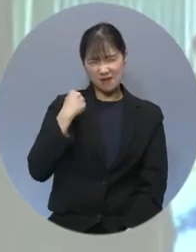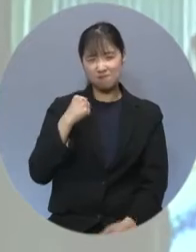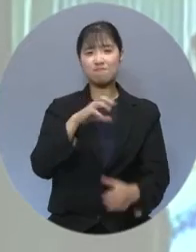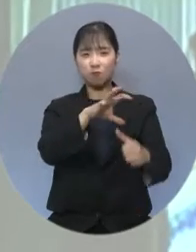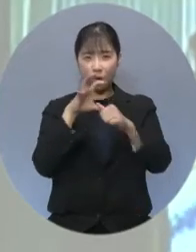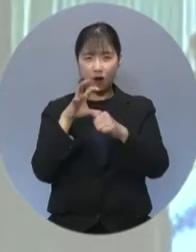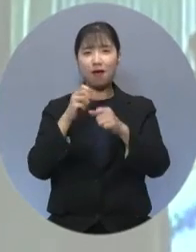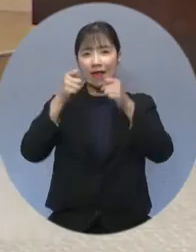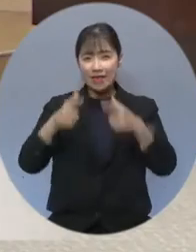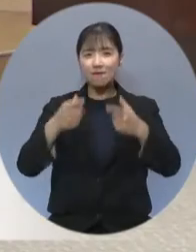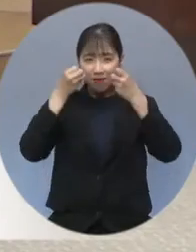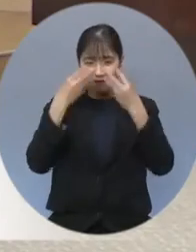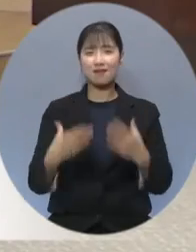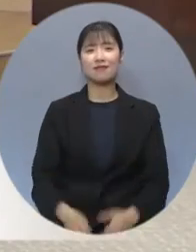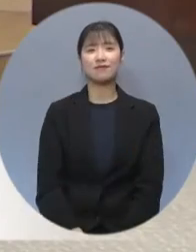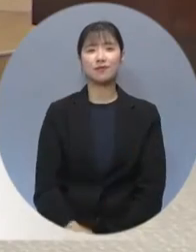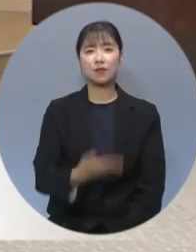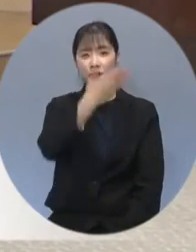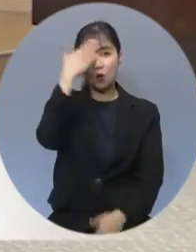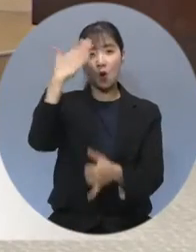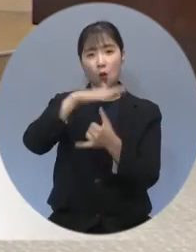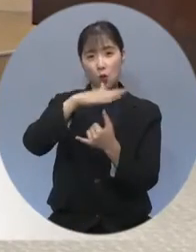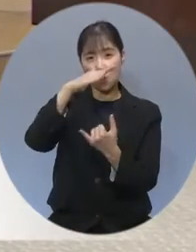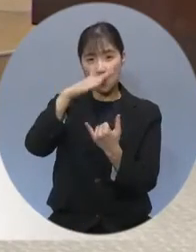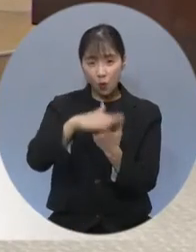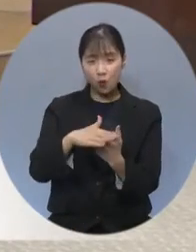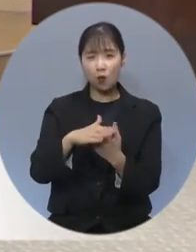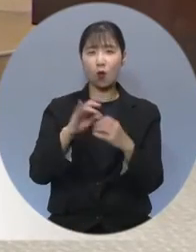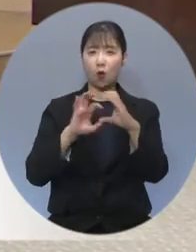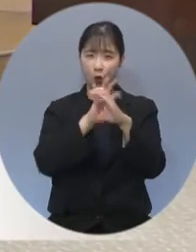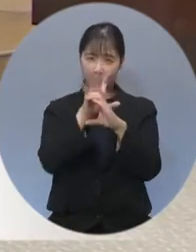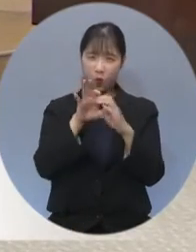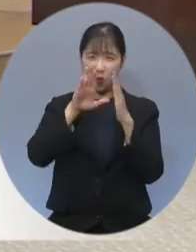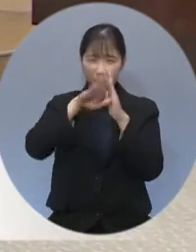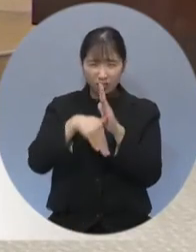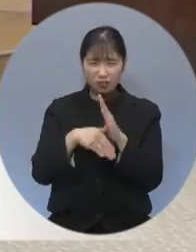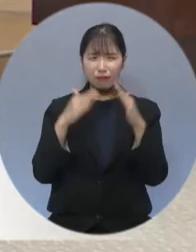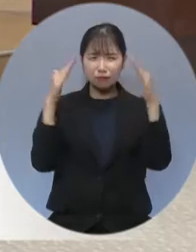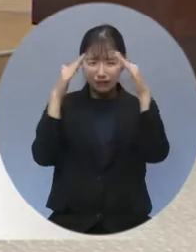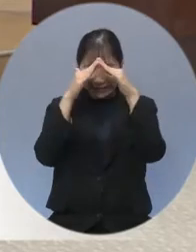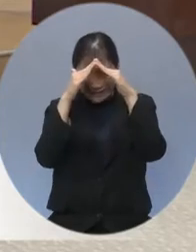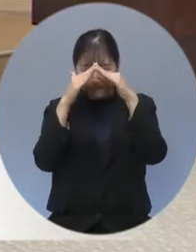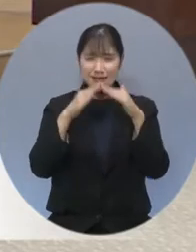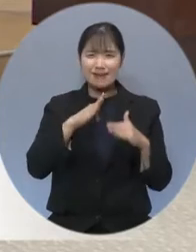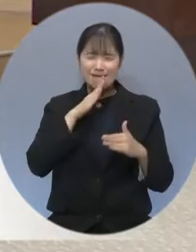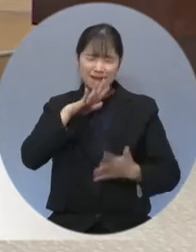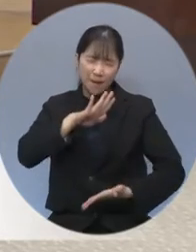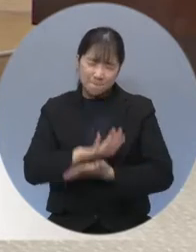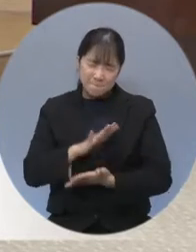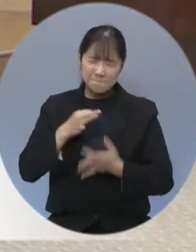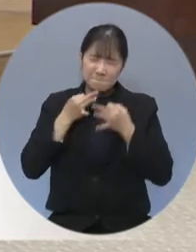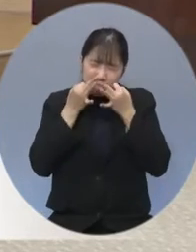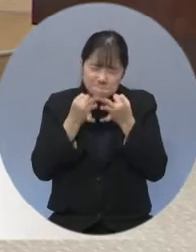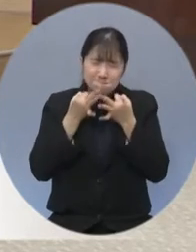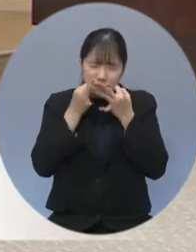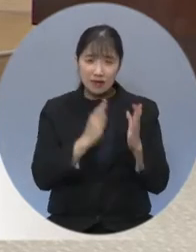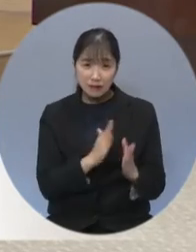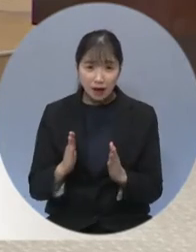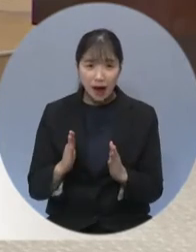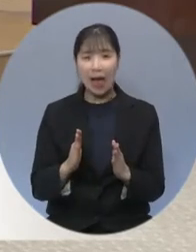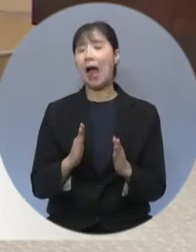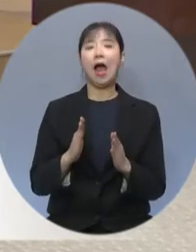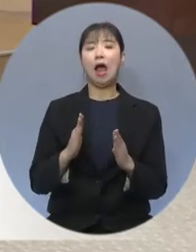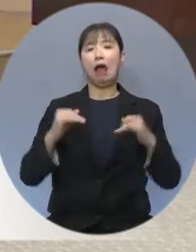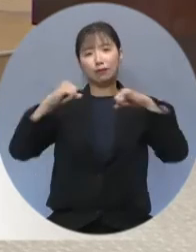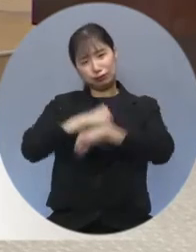기회를 열었습니다. 청소년들이 이런 코로나 시대에 집에서 엄청 열의를 갖고 이걸 하려고 준비했는데 그게